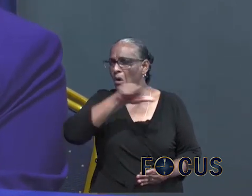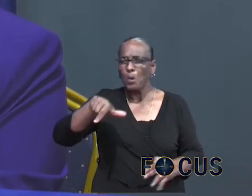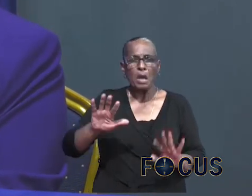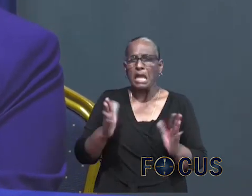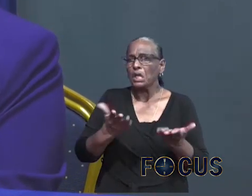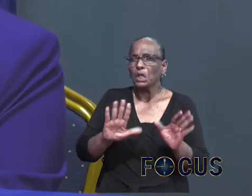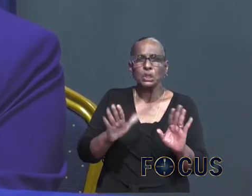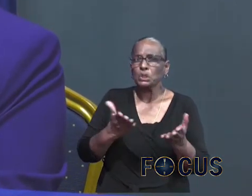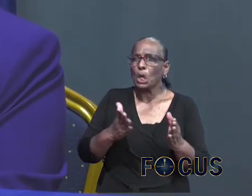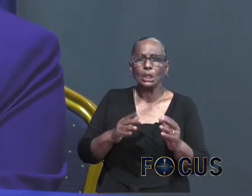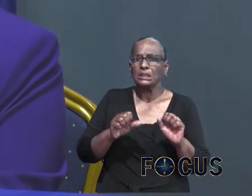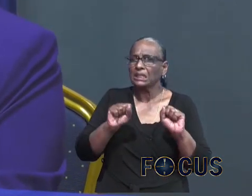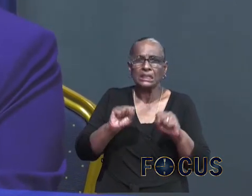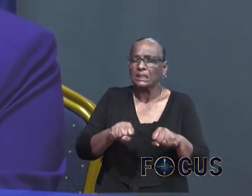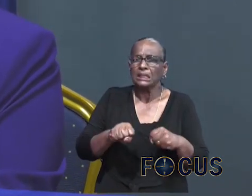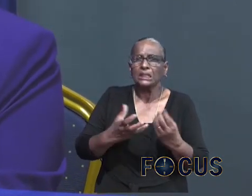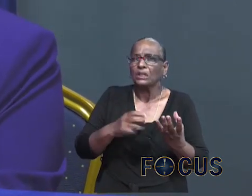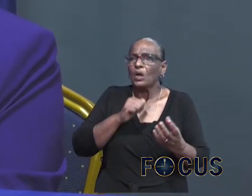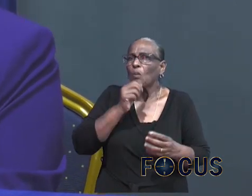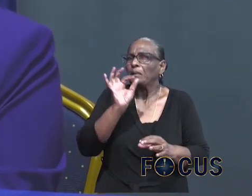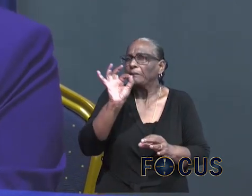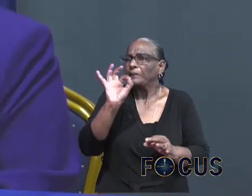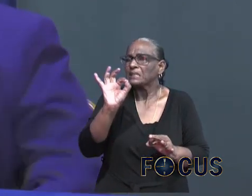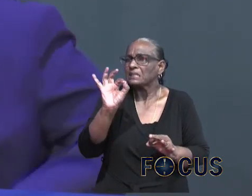U weet, ons kiesstelsel